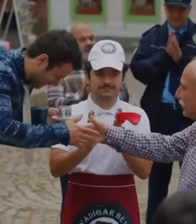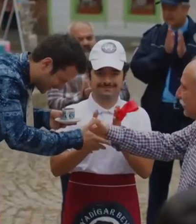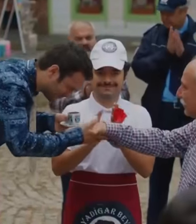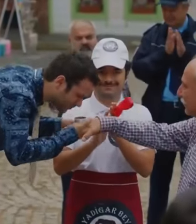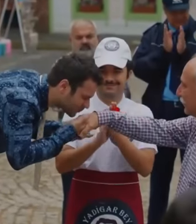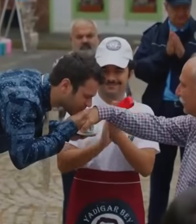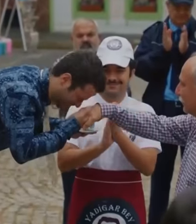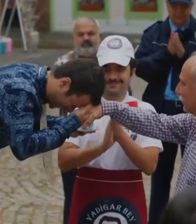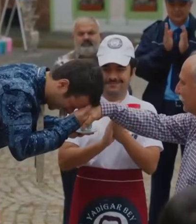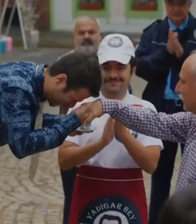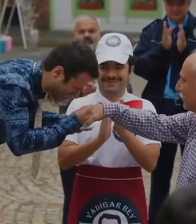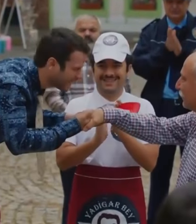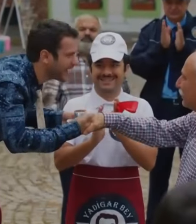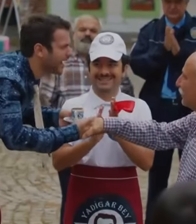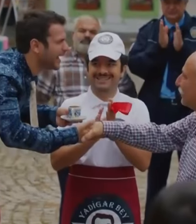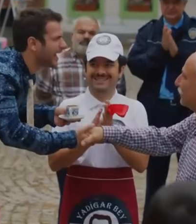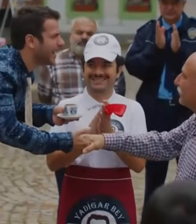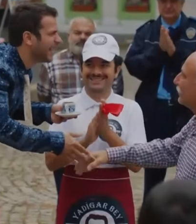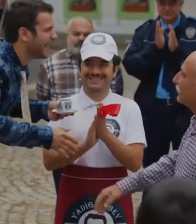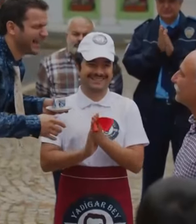Elindeki fincanı alıp öptü.